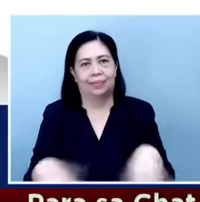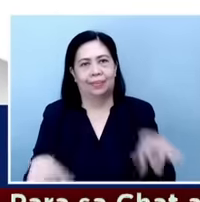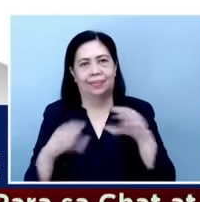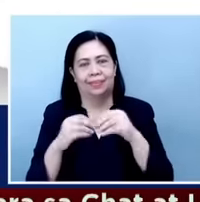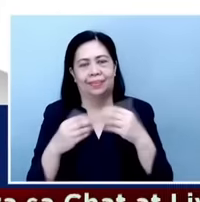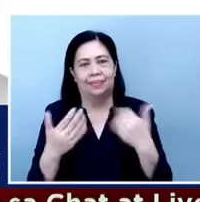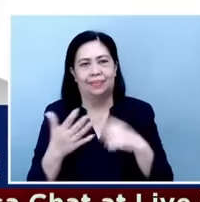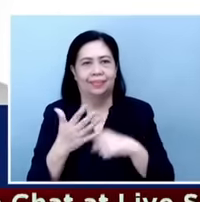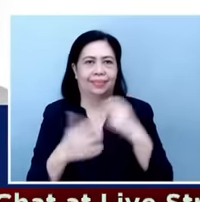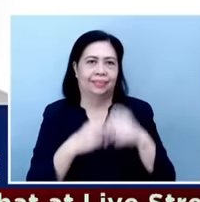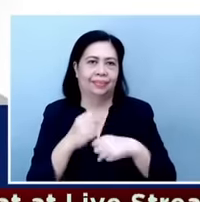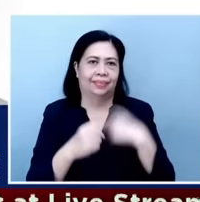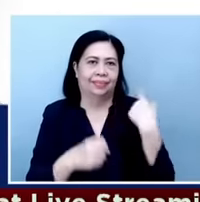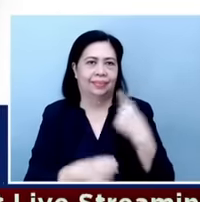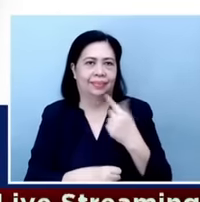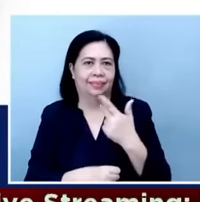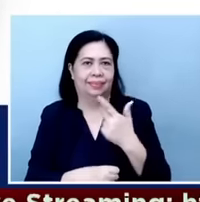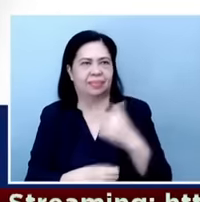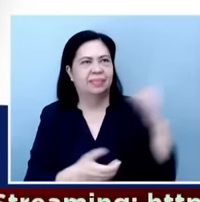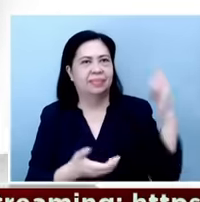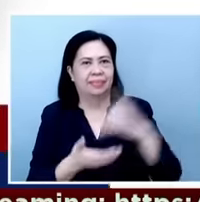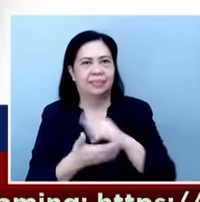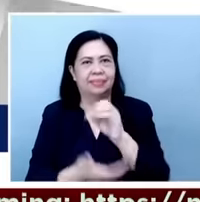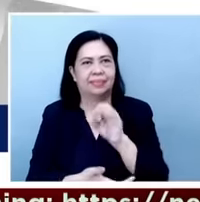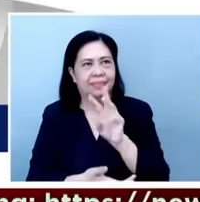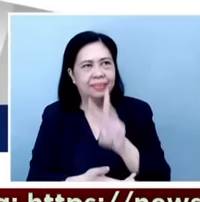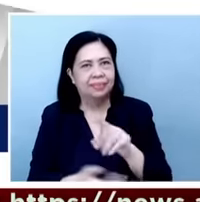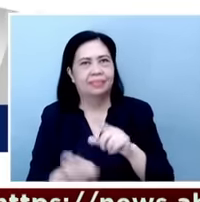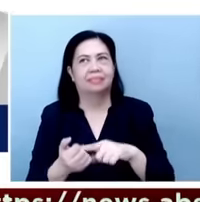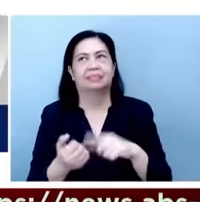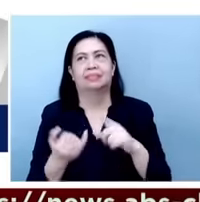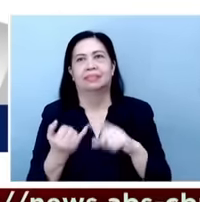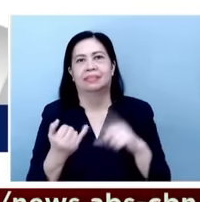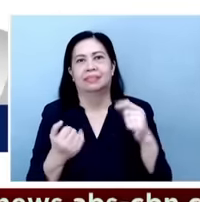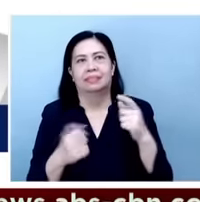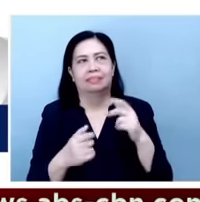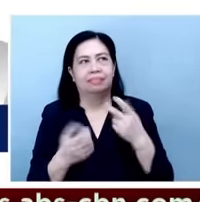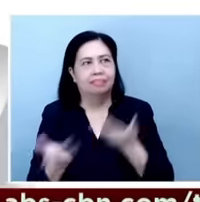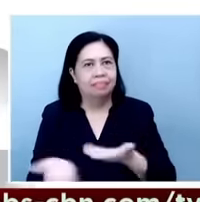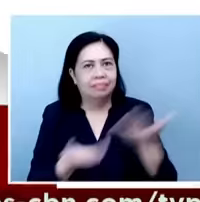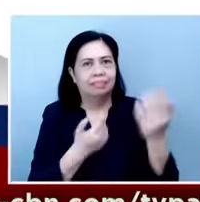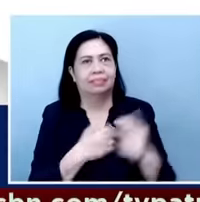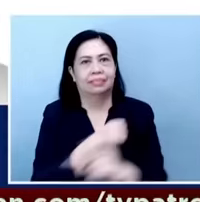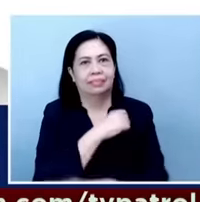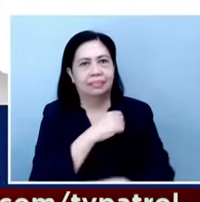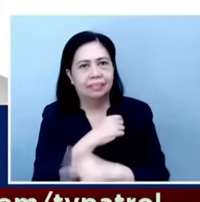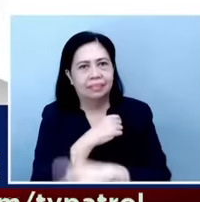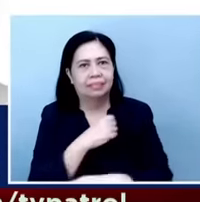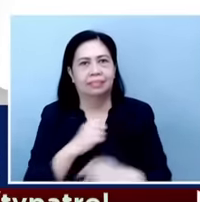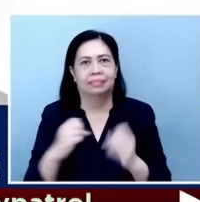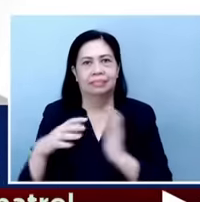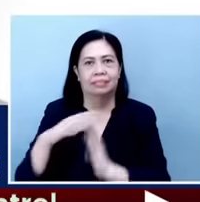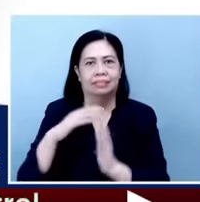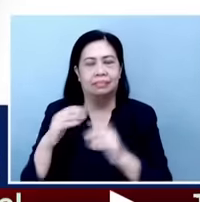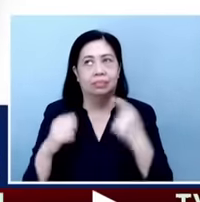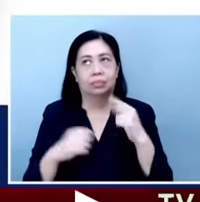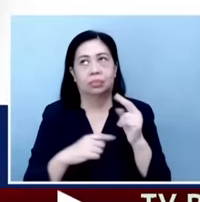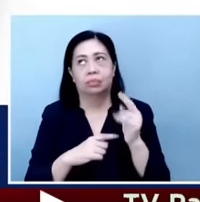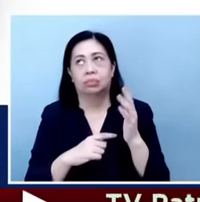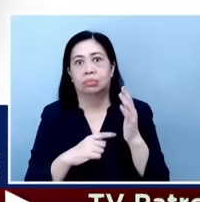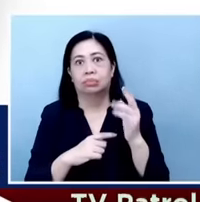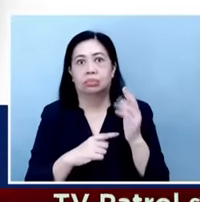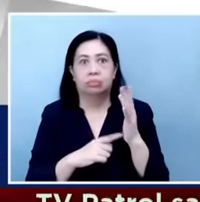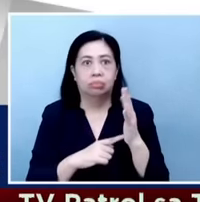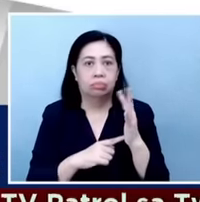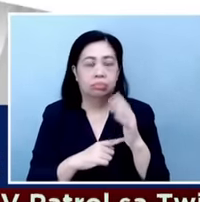taon. Yung mga balikbayan, yun, nagpapati sa probinsya, marami din kaming kliyente ng Ondas. Talagang di